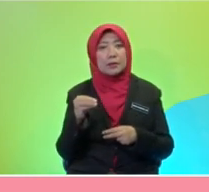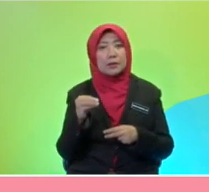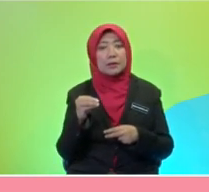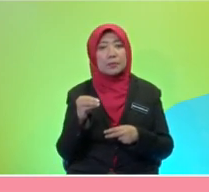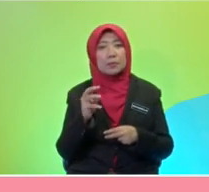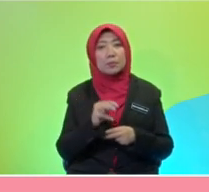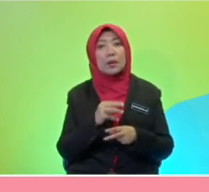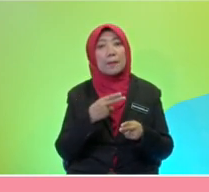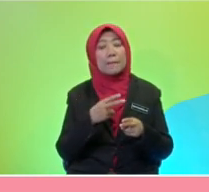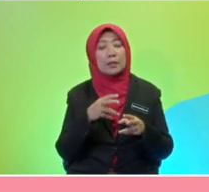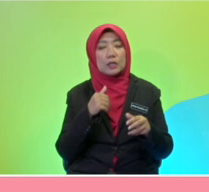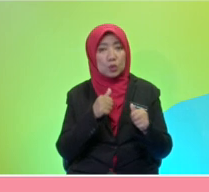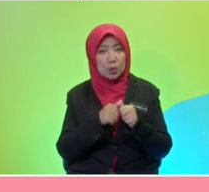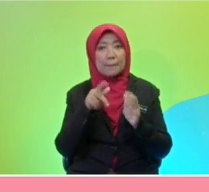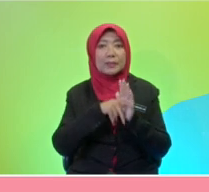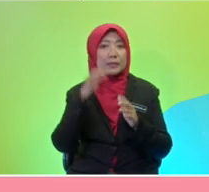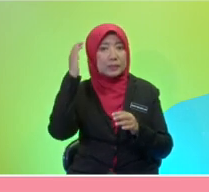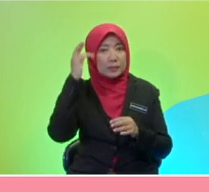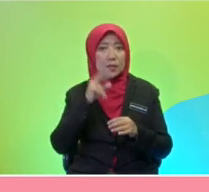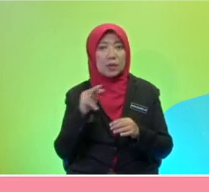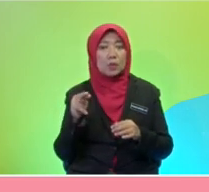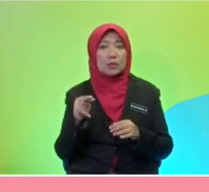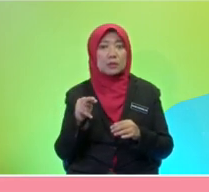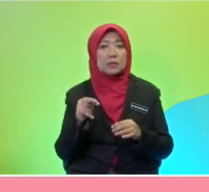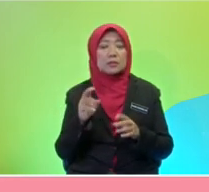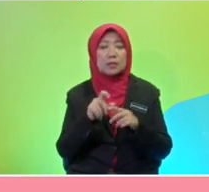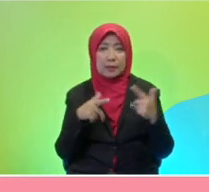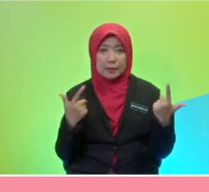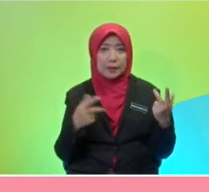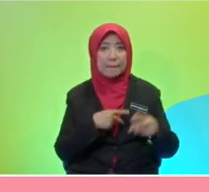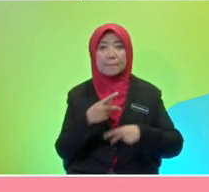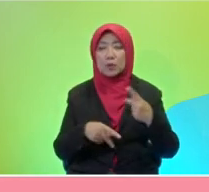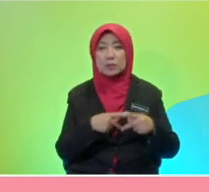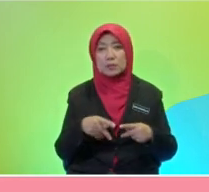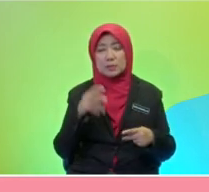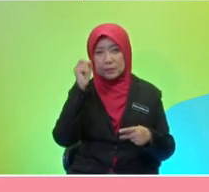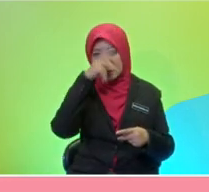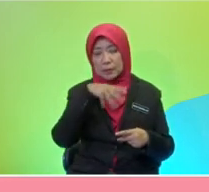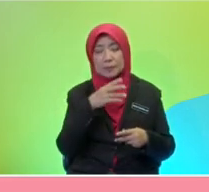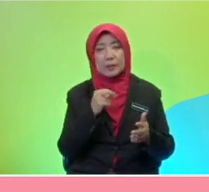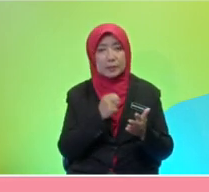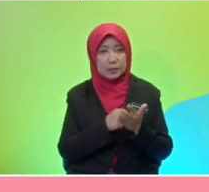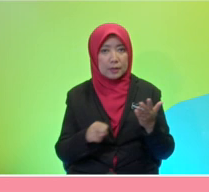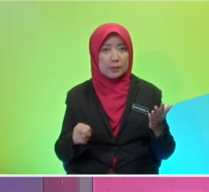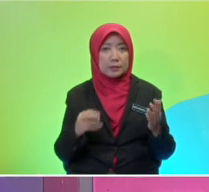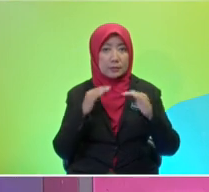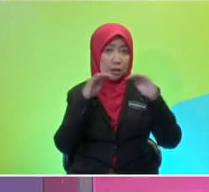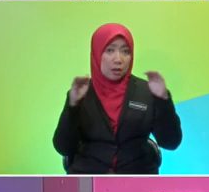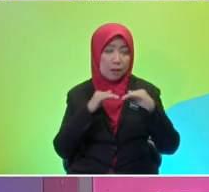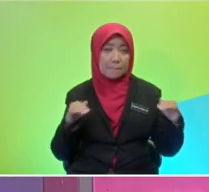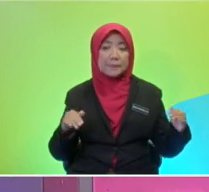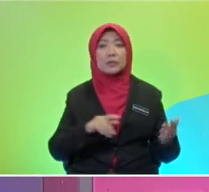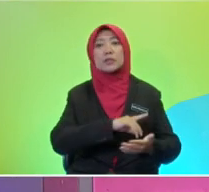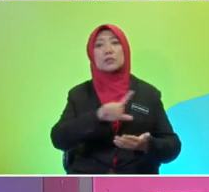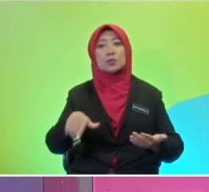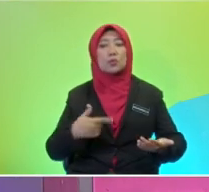pengetahuan yang ditetapkan selain dari kemahiran proses sikap dan nilai juga tahap keseluruhan seperti yang